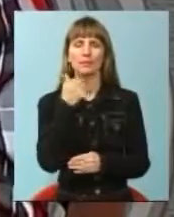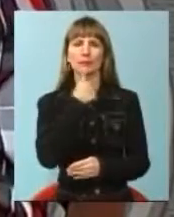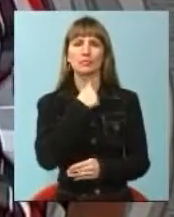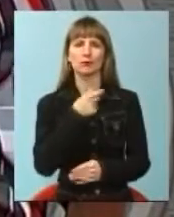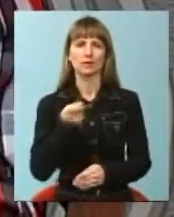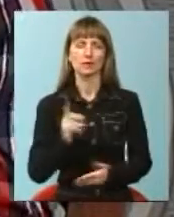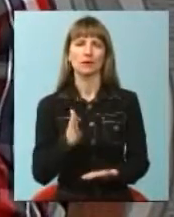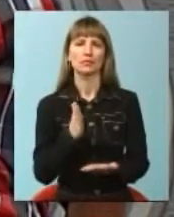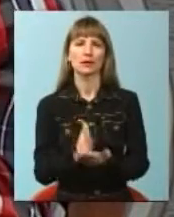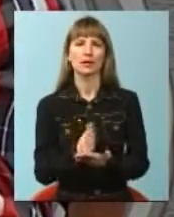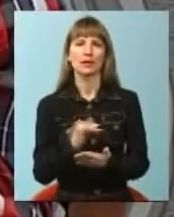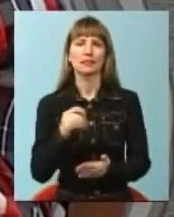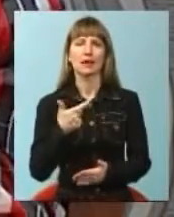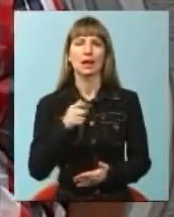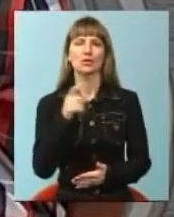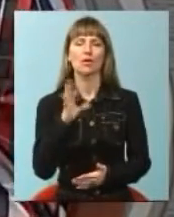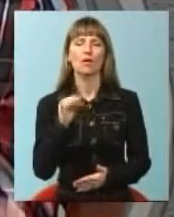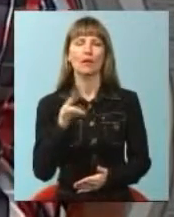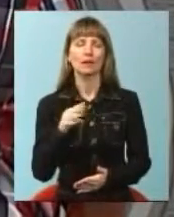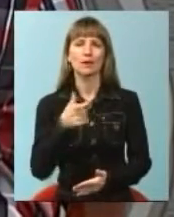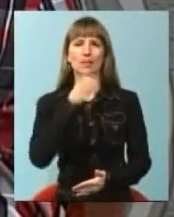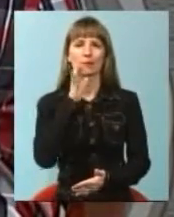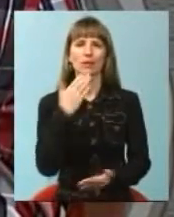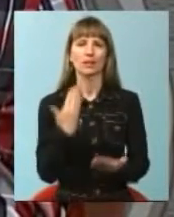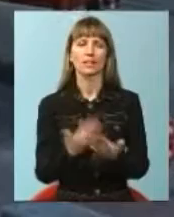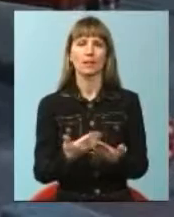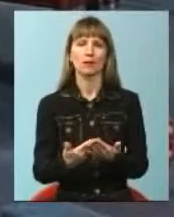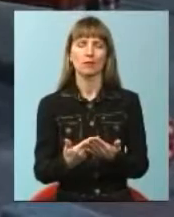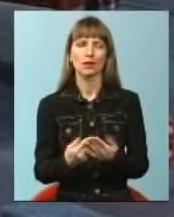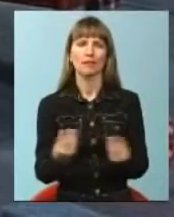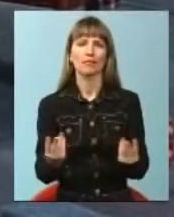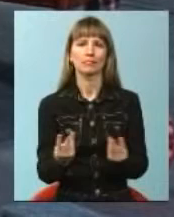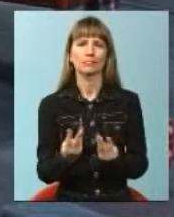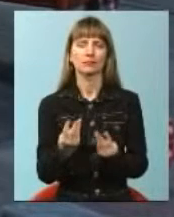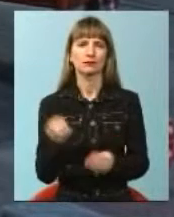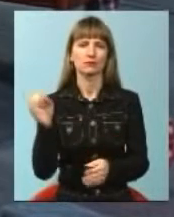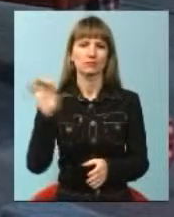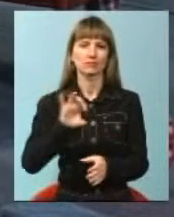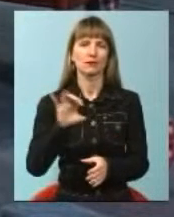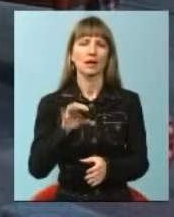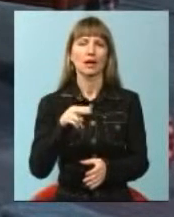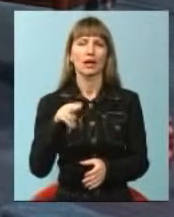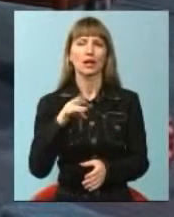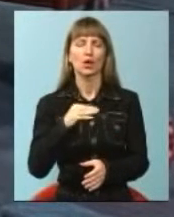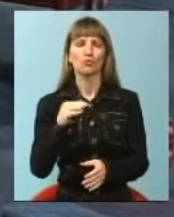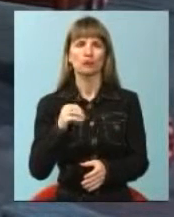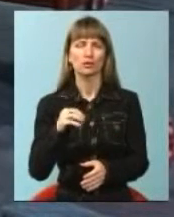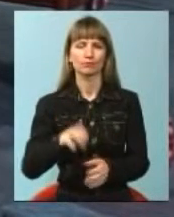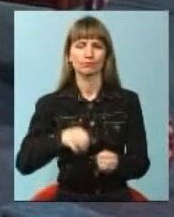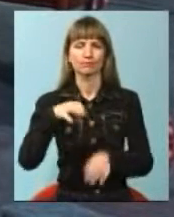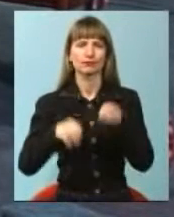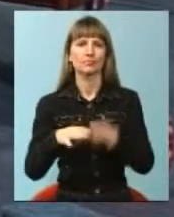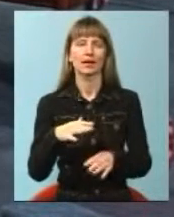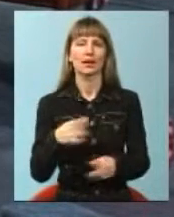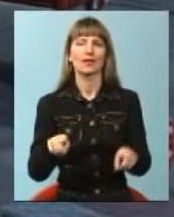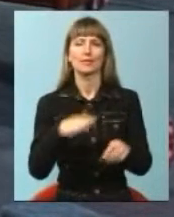експериментів насправді існує з газованими напоями. Наприклад, з колою, коли кидають туди, там драже, воно там піниться та бульбашить. Ну і взагалі дуже